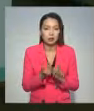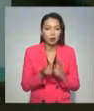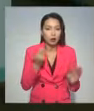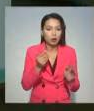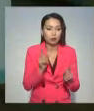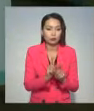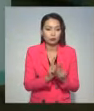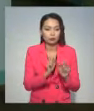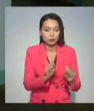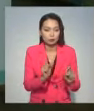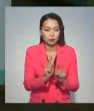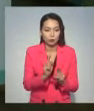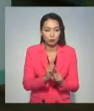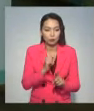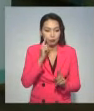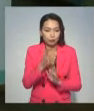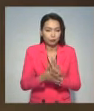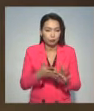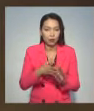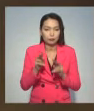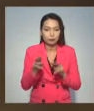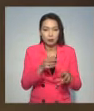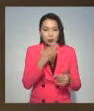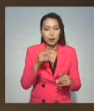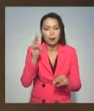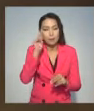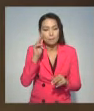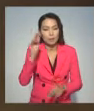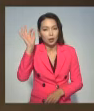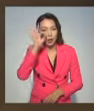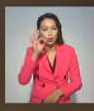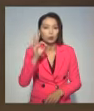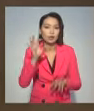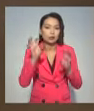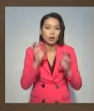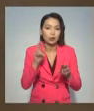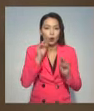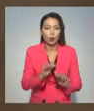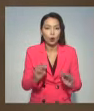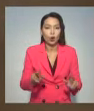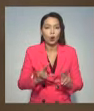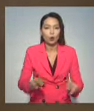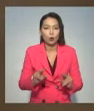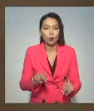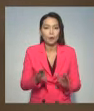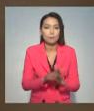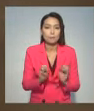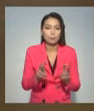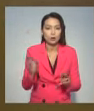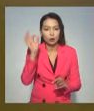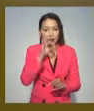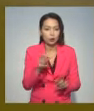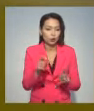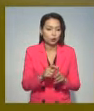оқшаулау ескерілмейді дейді. Онымен қоса, білім туралы заңда оқушылар мен ұстаздардың қауіпсіздігі туралы бір ауыз сөз жоқ